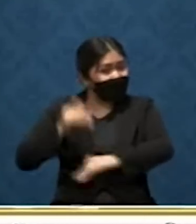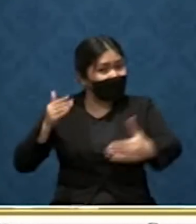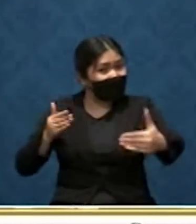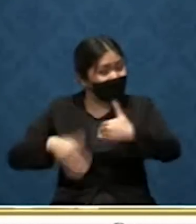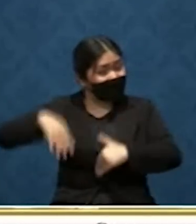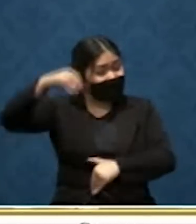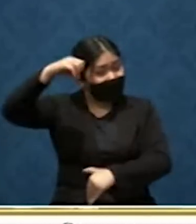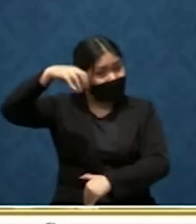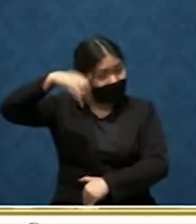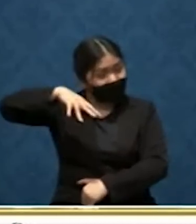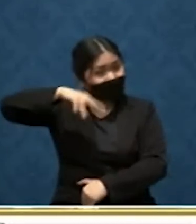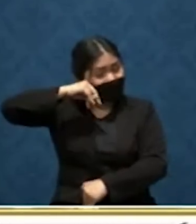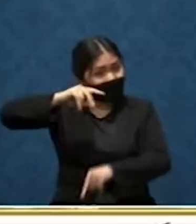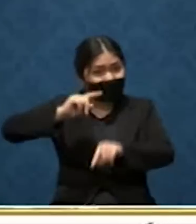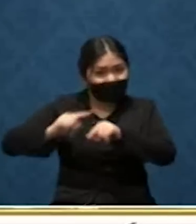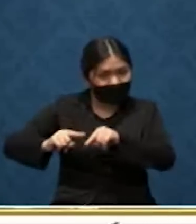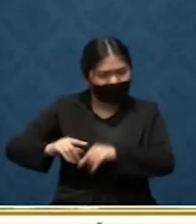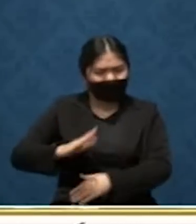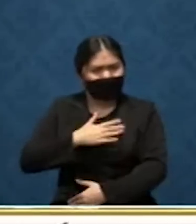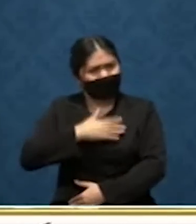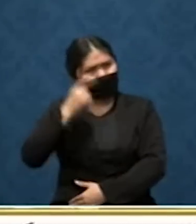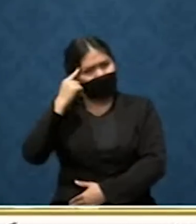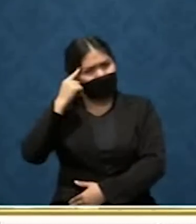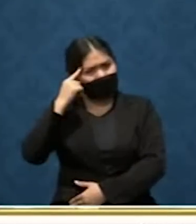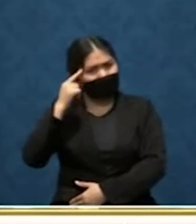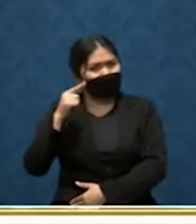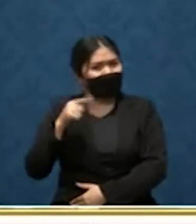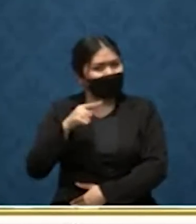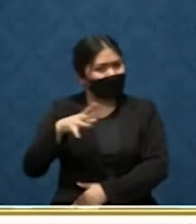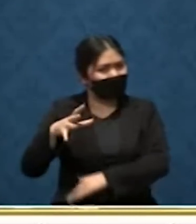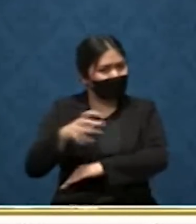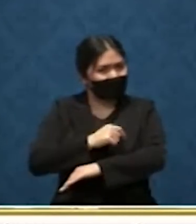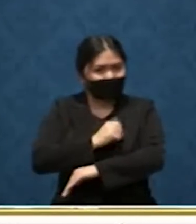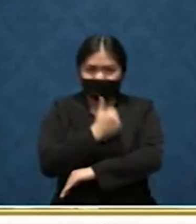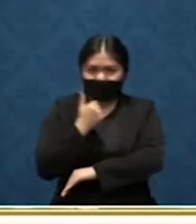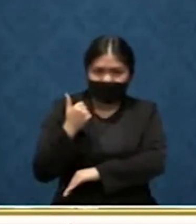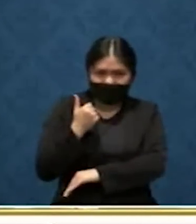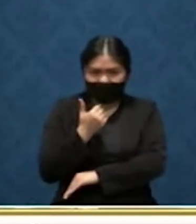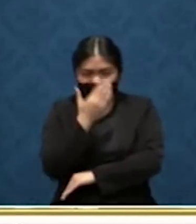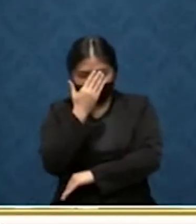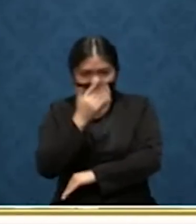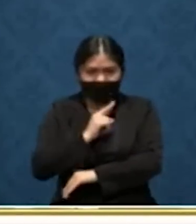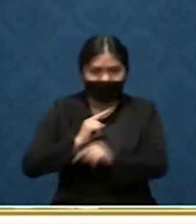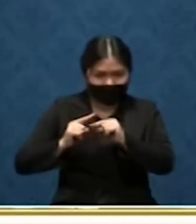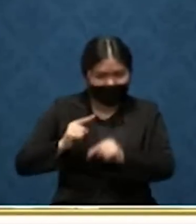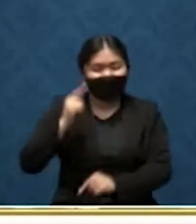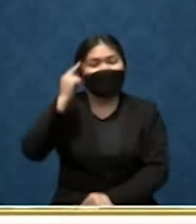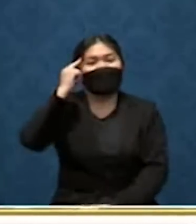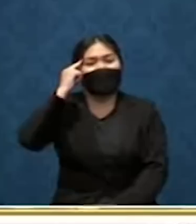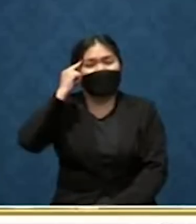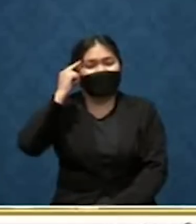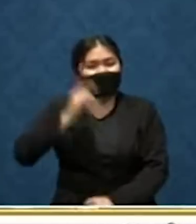ลังงานซึผมคดวาน่จะเชี่ยวชาญ ด้านเอากิจการอย่างอื่นมาบางหนามากกวานะครับจะเห็นได้ว่า